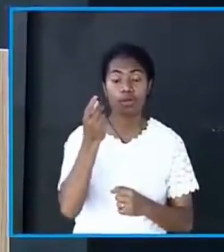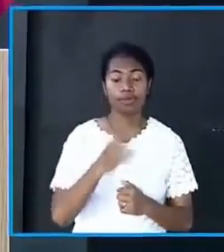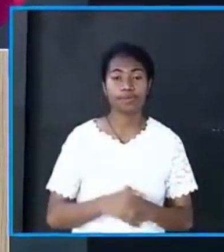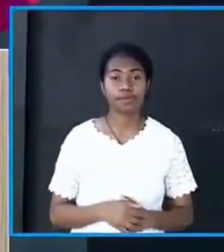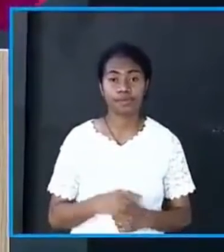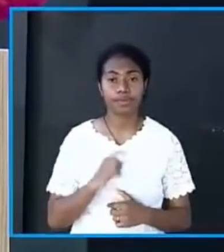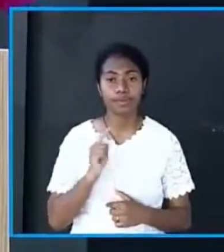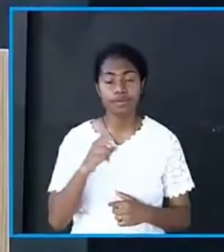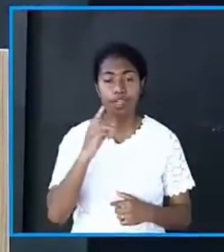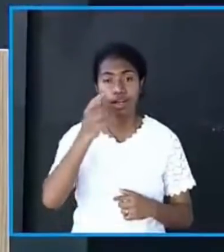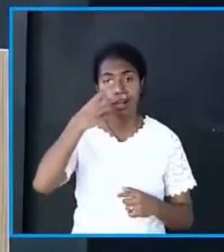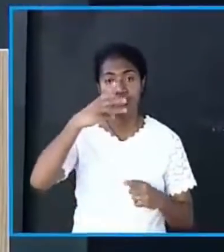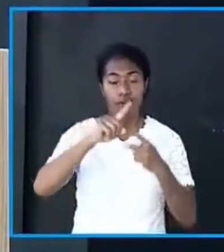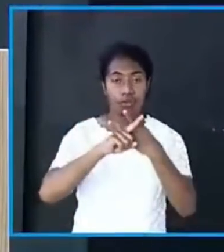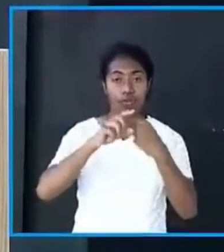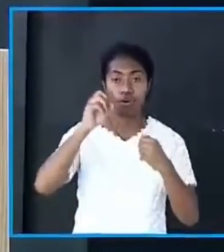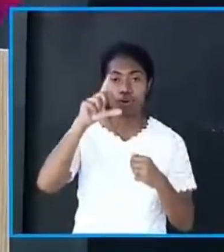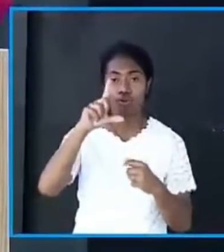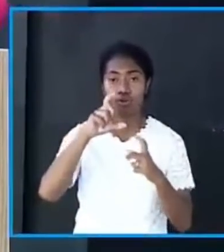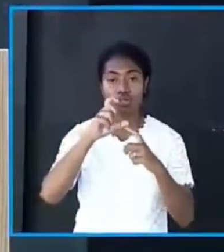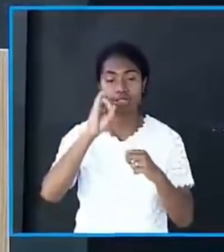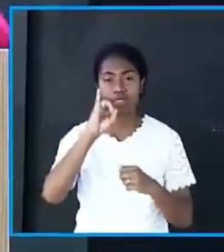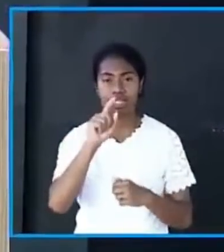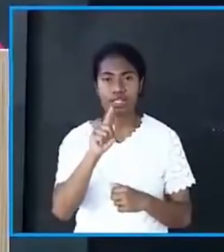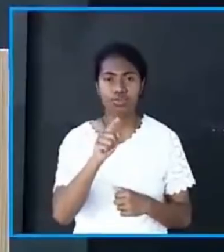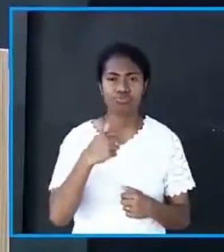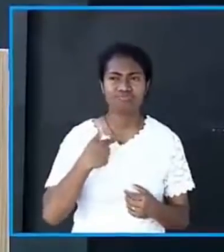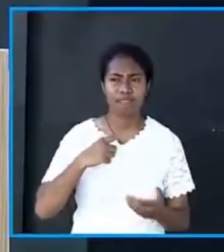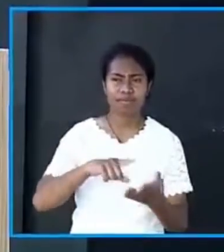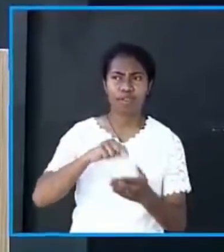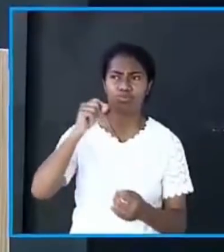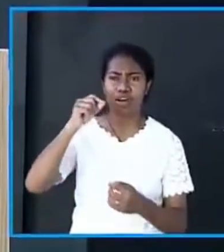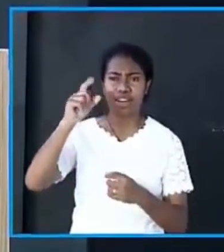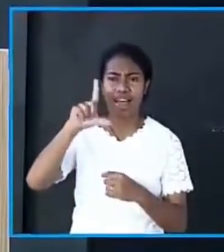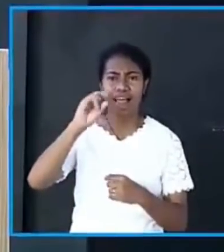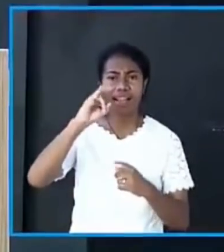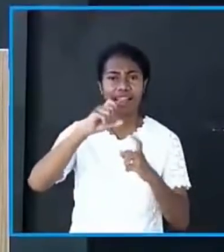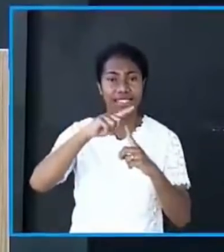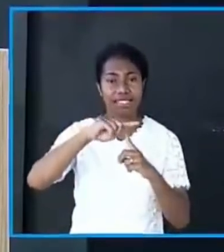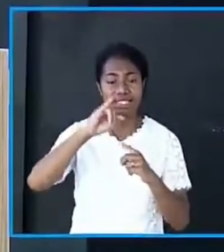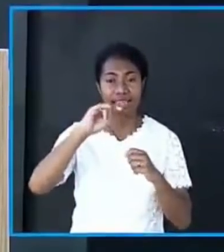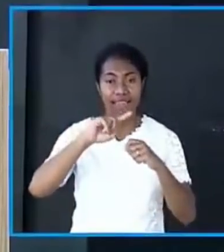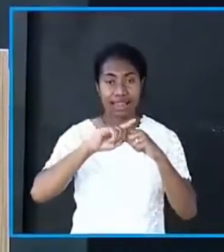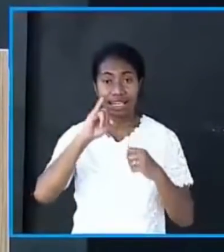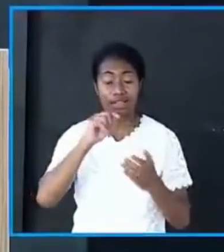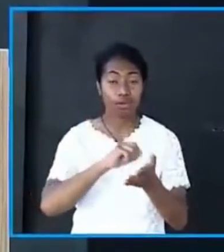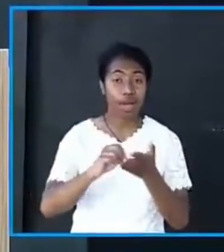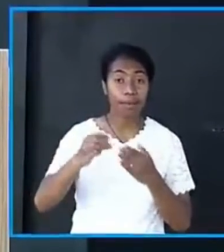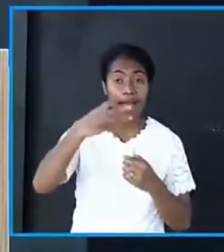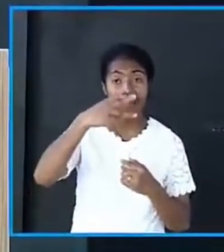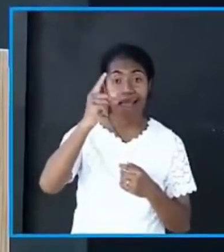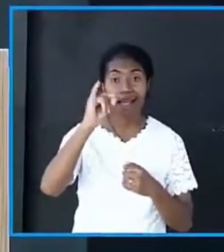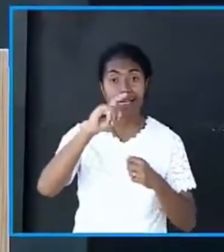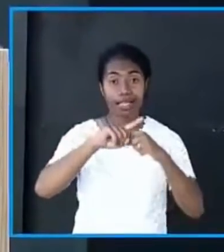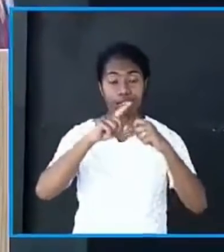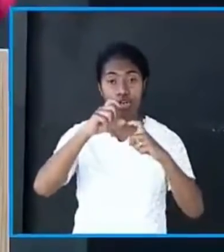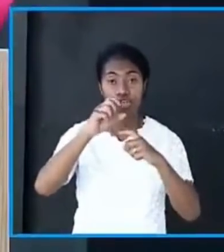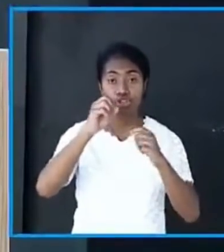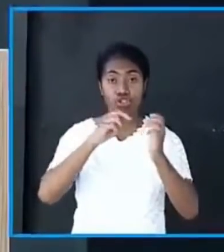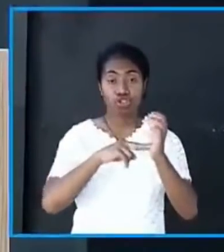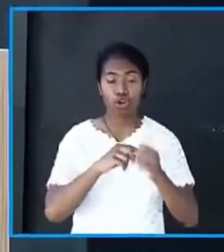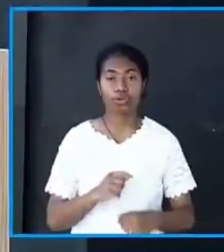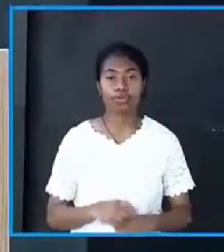industri kedua itu ditandai dengan adanya Hai penemuan listrik oleh Edison dan forward Hai